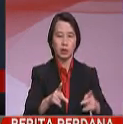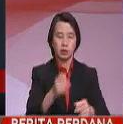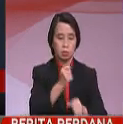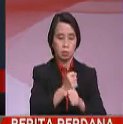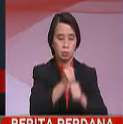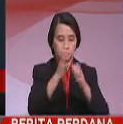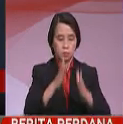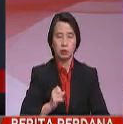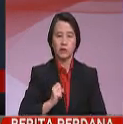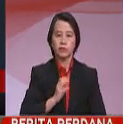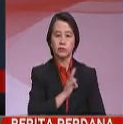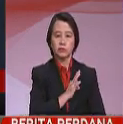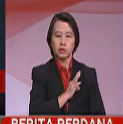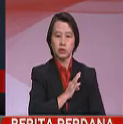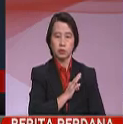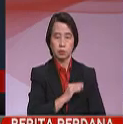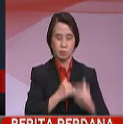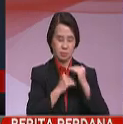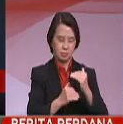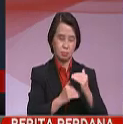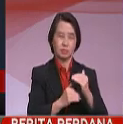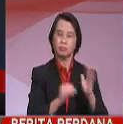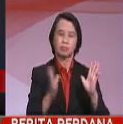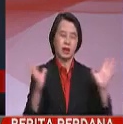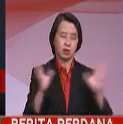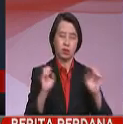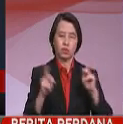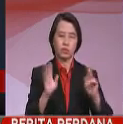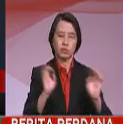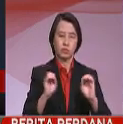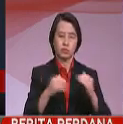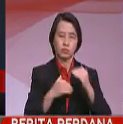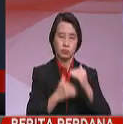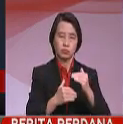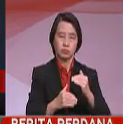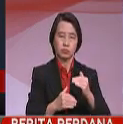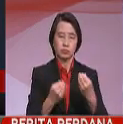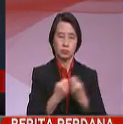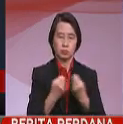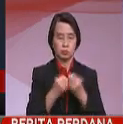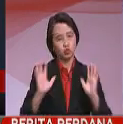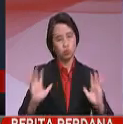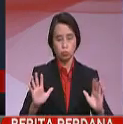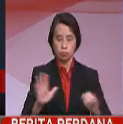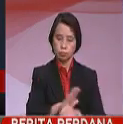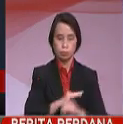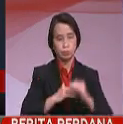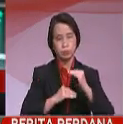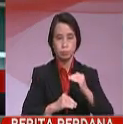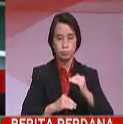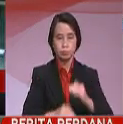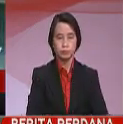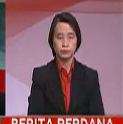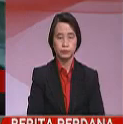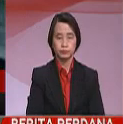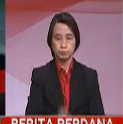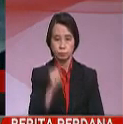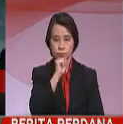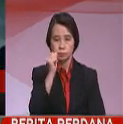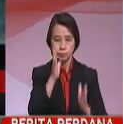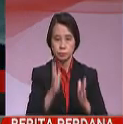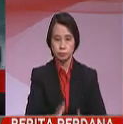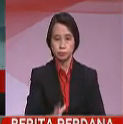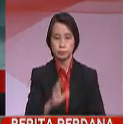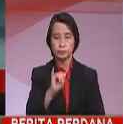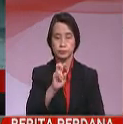tadi pun nampaknya pun kita limitkan pada bilangan yang kata cukup memadai. Antara artis yang terlibat